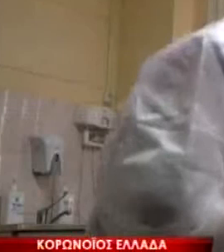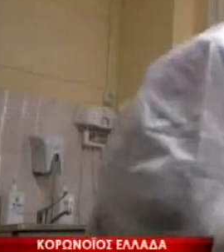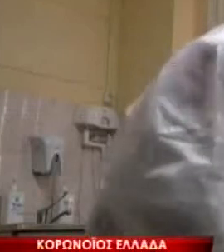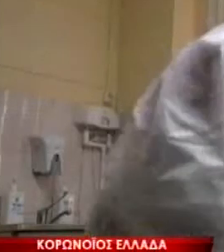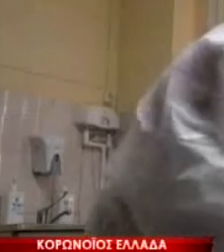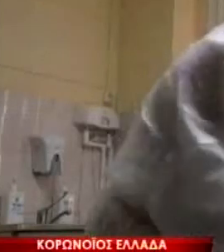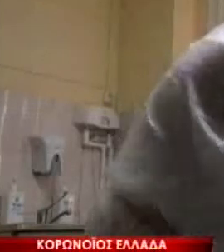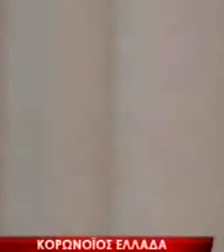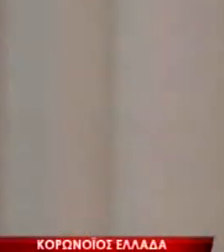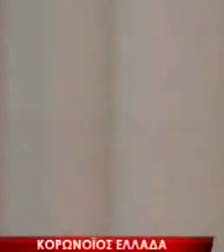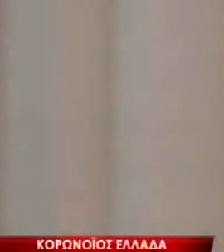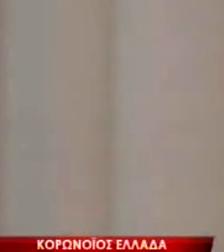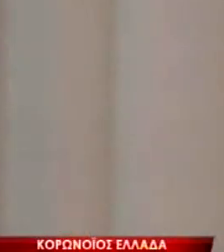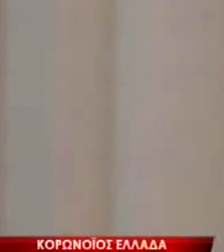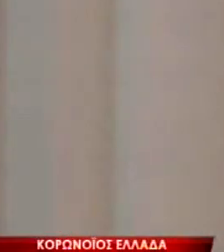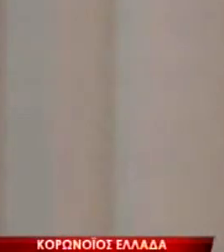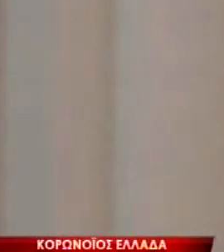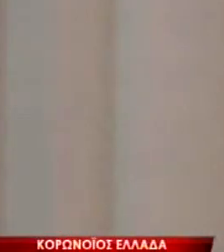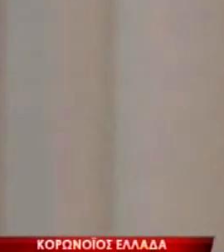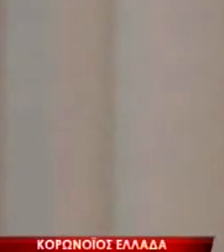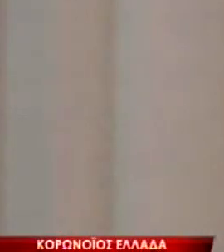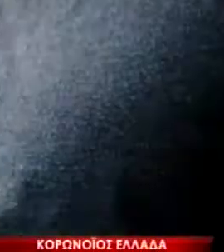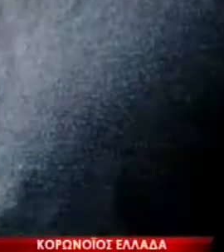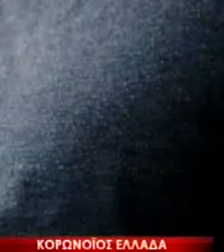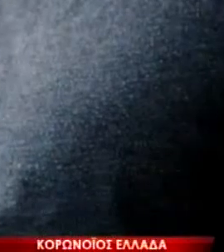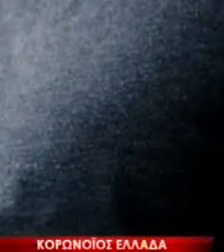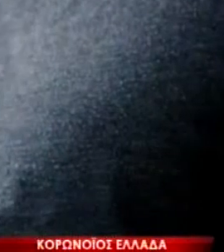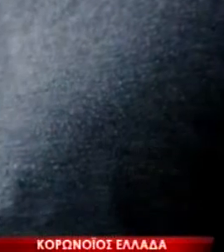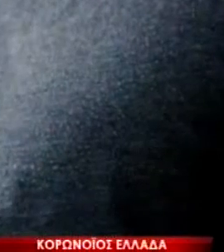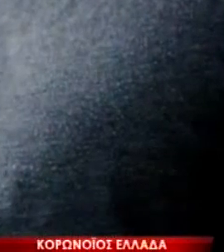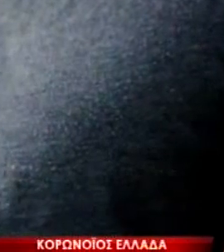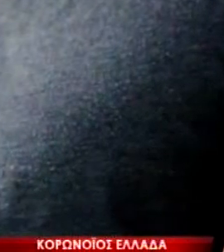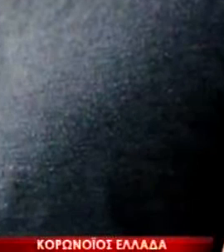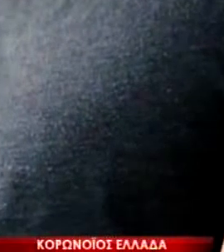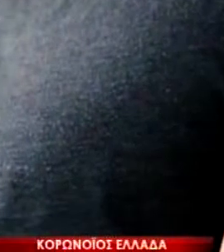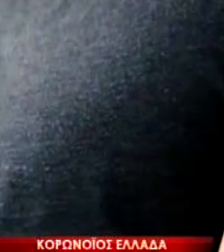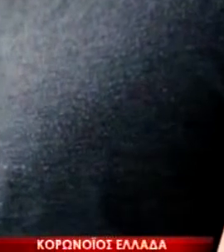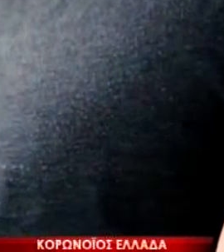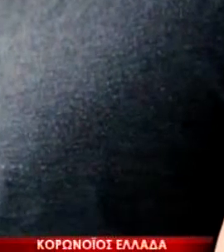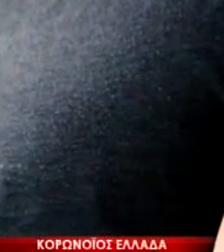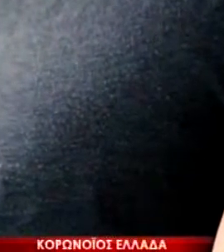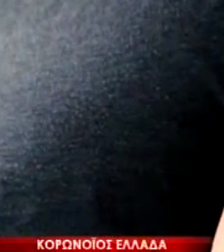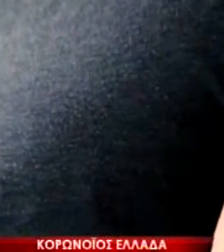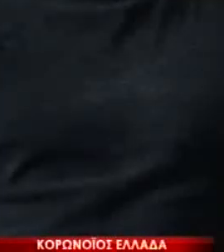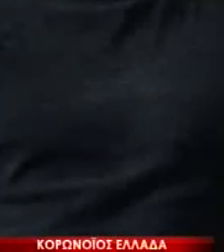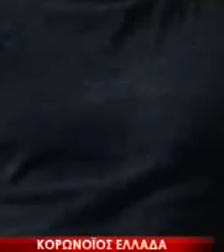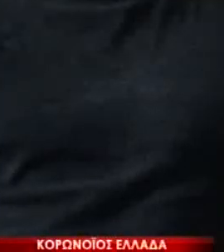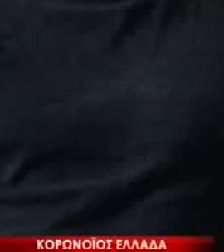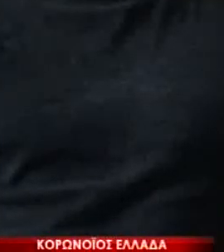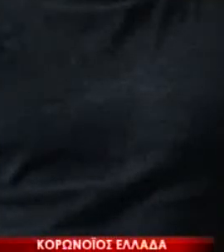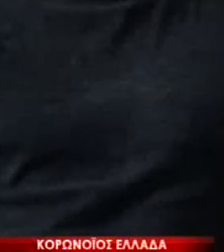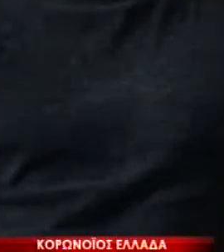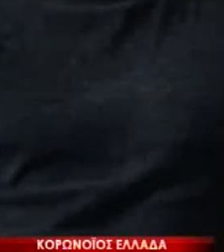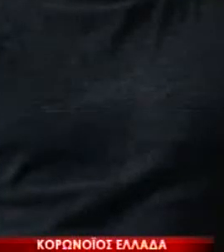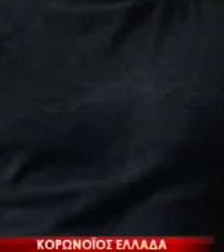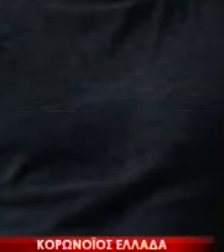Δυστυχώς κολλάνε τον ιό και οι εμβολιασμένοι, όμως το σύνολο τα εμβολιασμένα άτομα έχουν κατά 65% μικρότερες πιθανότητες να μεταδώσουν τον ιό σε σχέση με